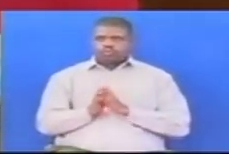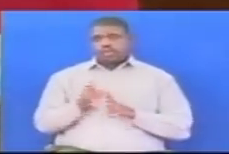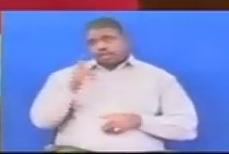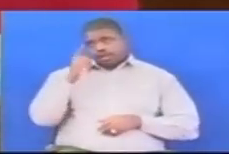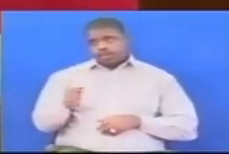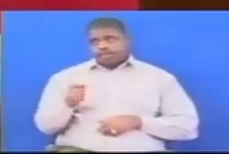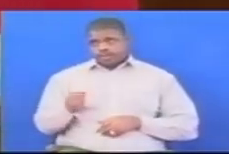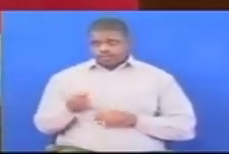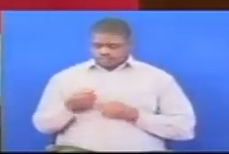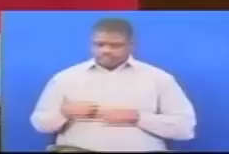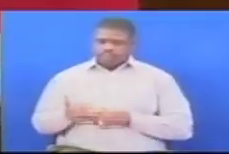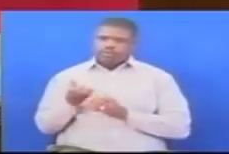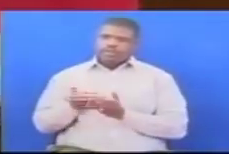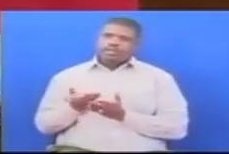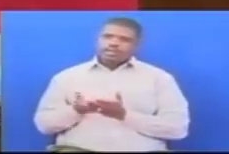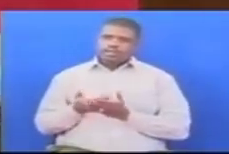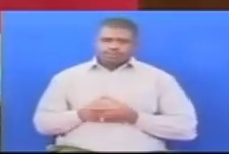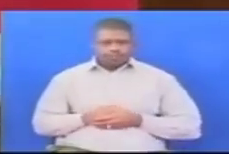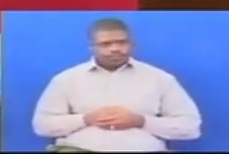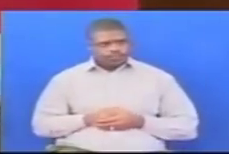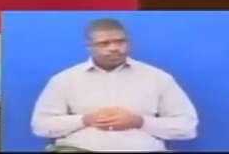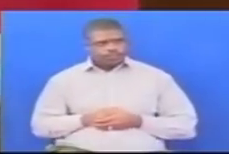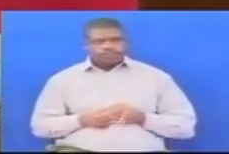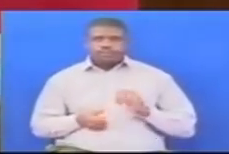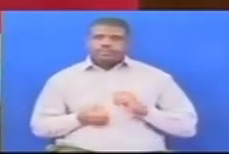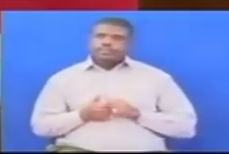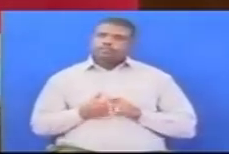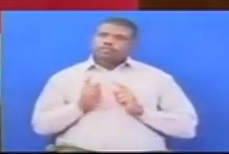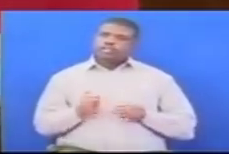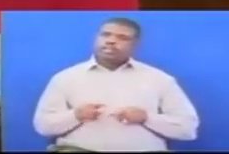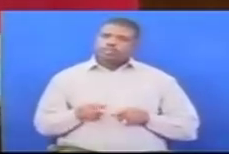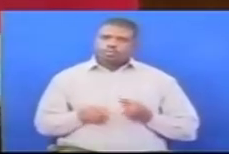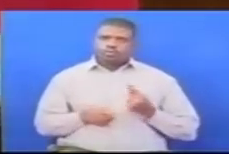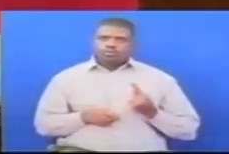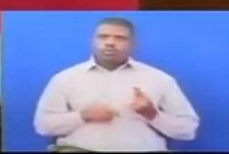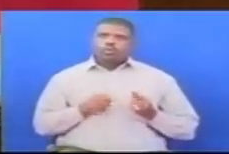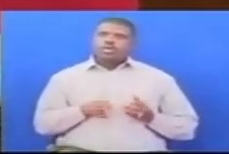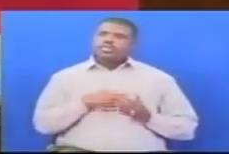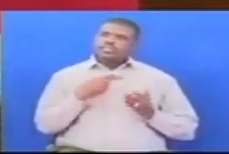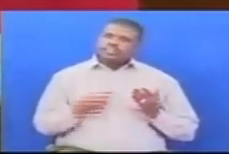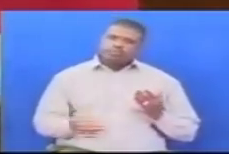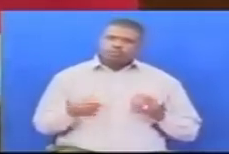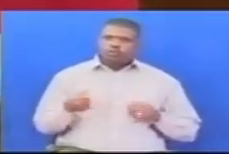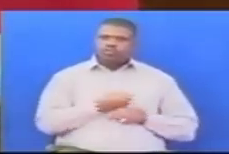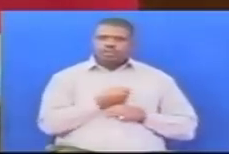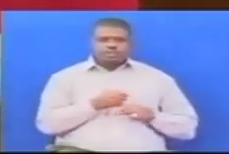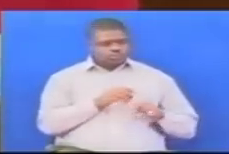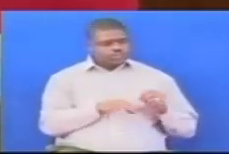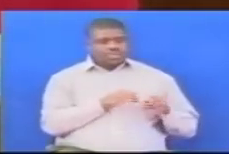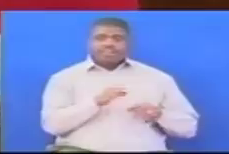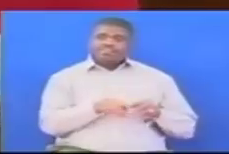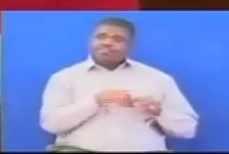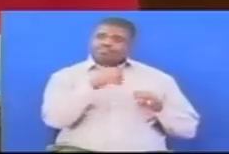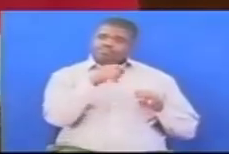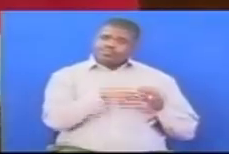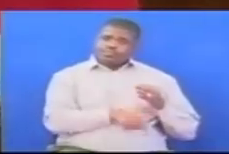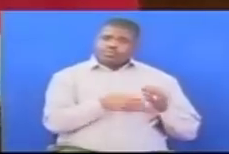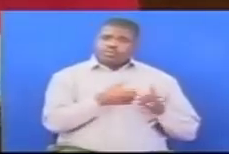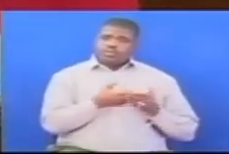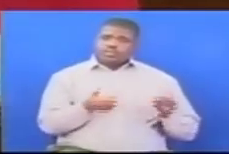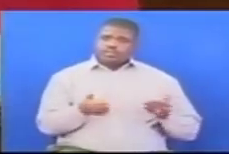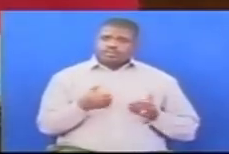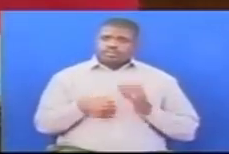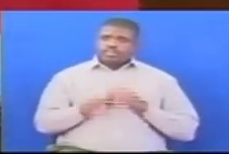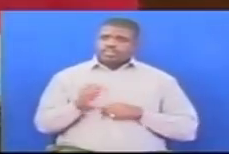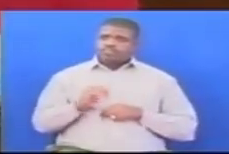utaanza kutekelezwa haraka. Lakini tatizo walilonalo kwamba wanashindwa kufanya usanifu wa kina, kwa sababu zaidi